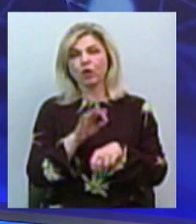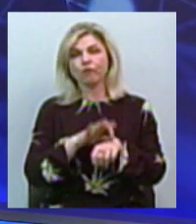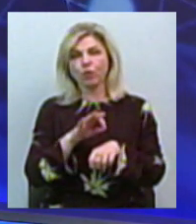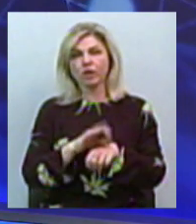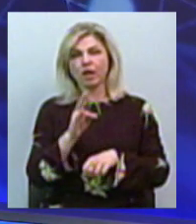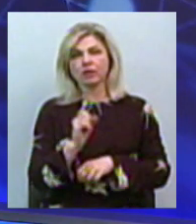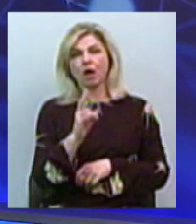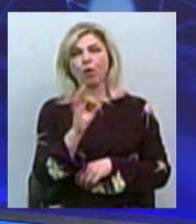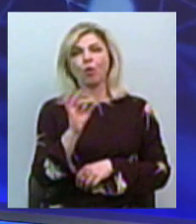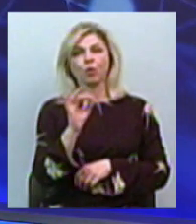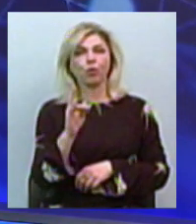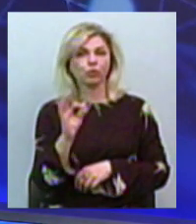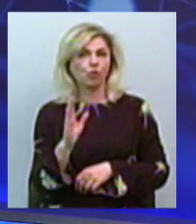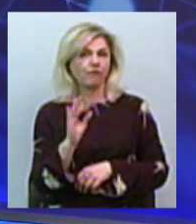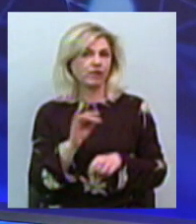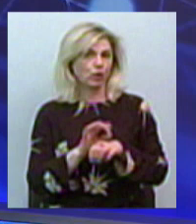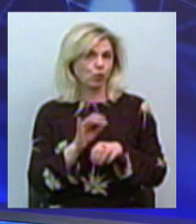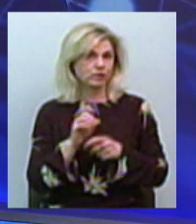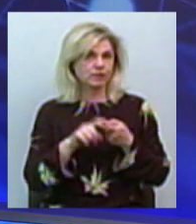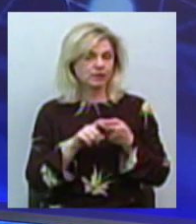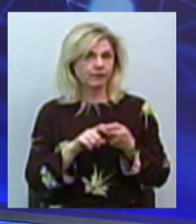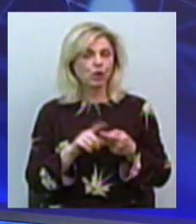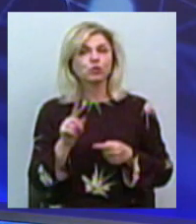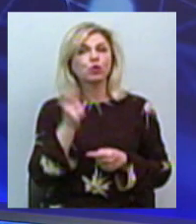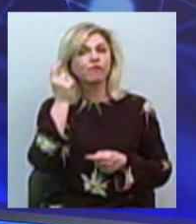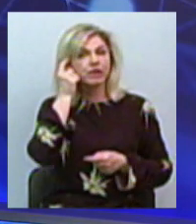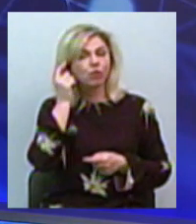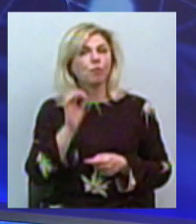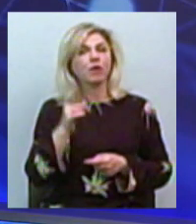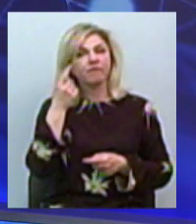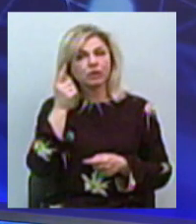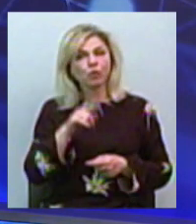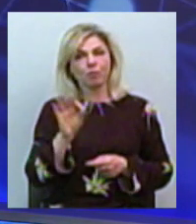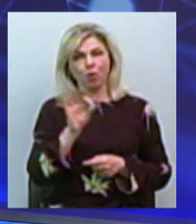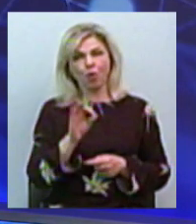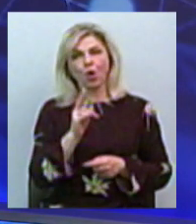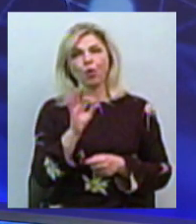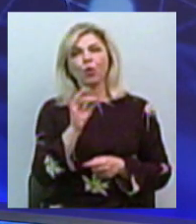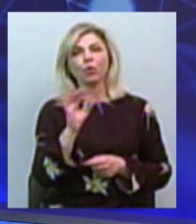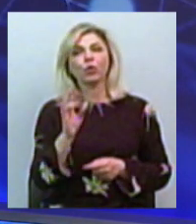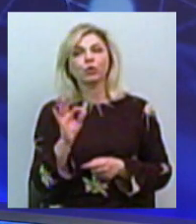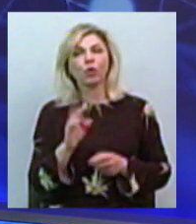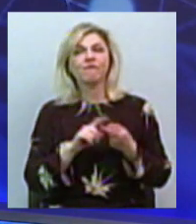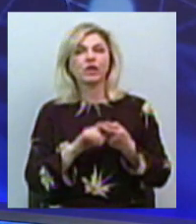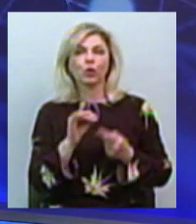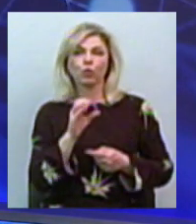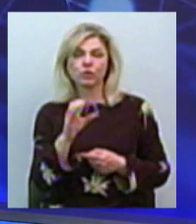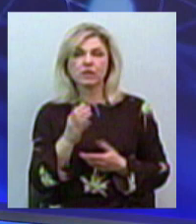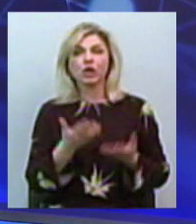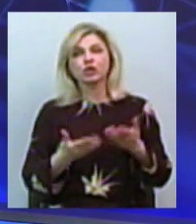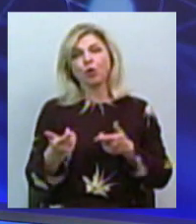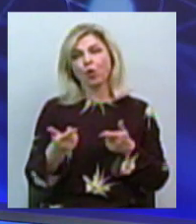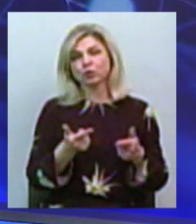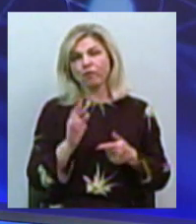на коронавірус. Що відомо про коронавірус? Як захиститись від хвороби? Чи готова